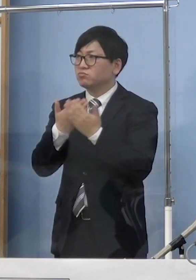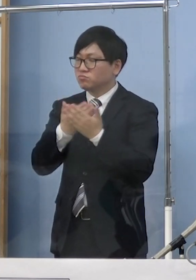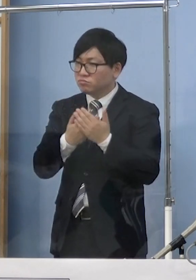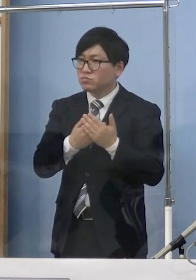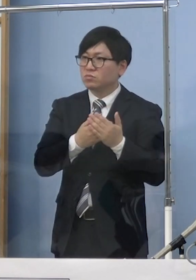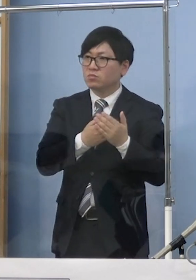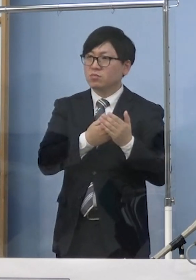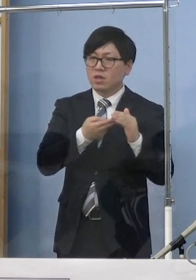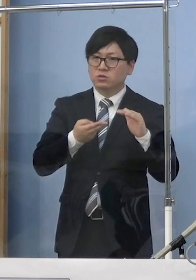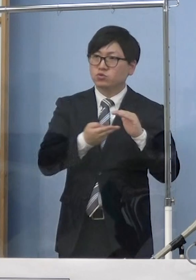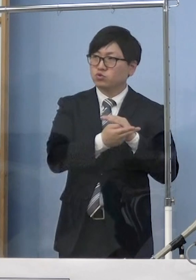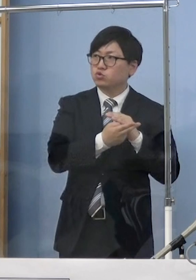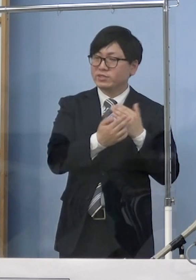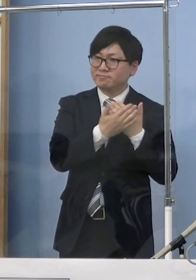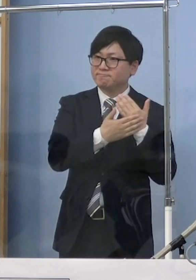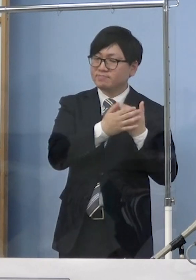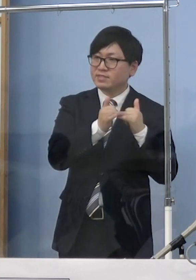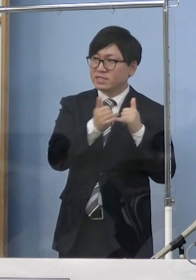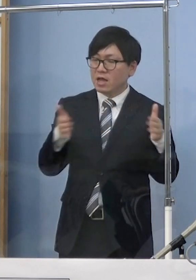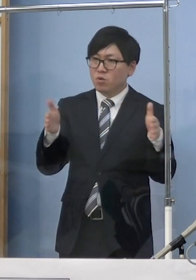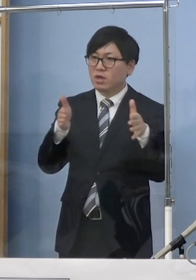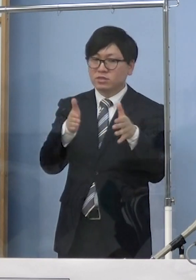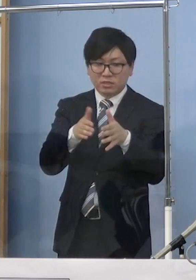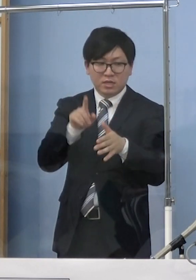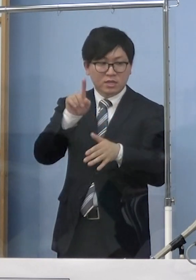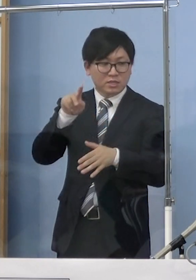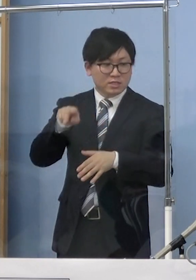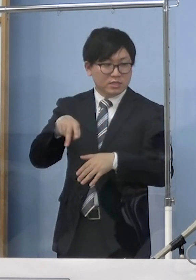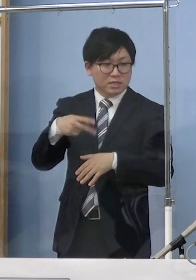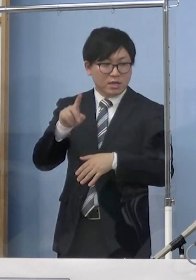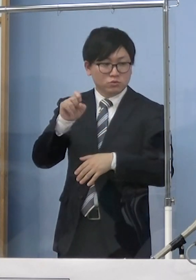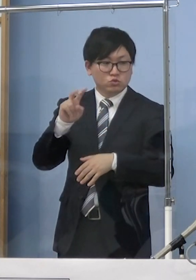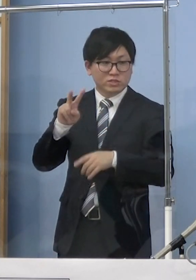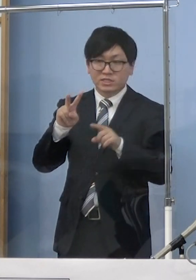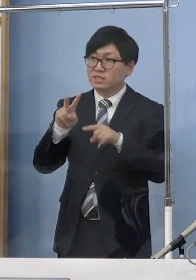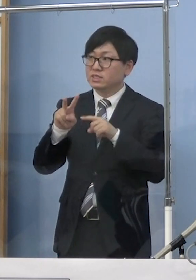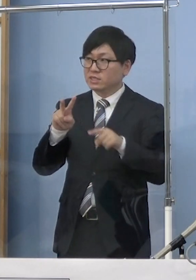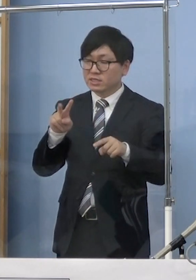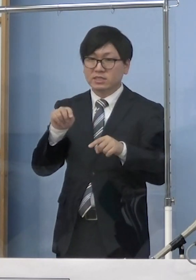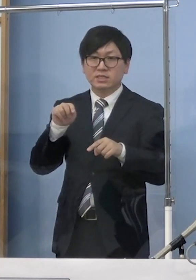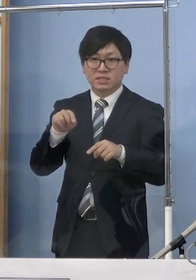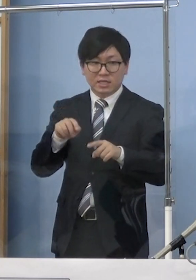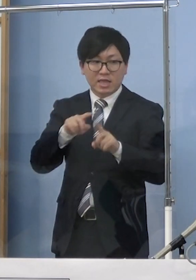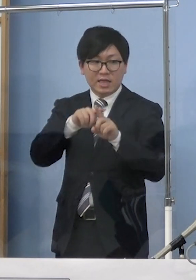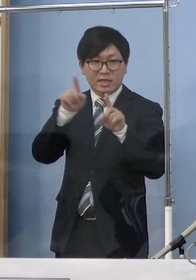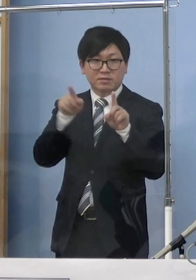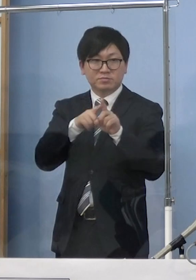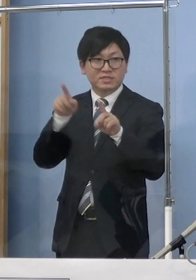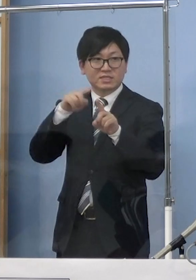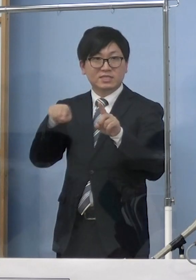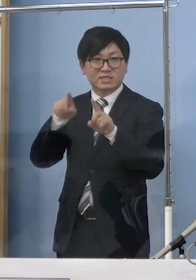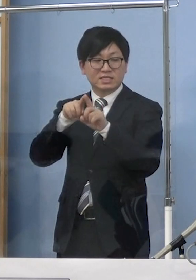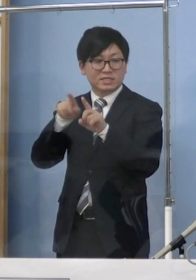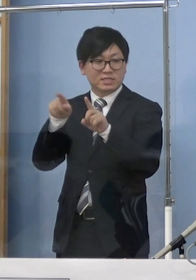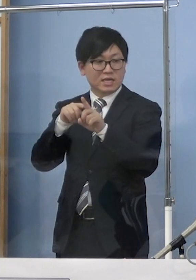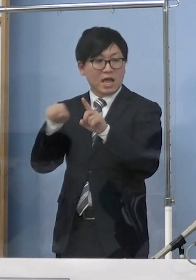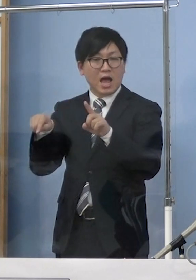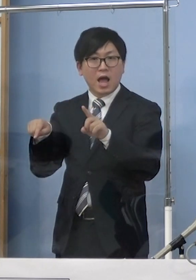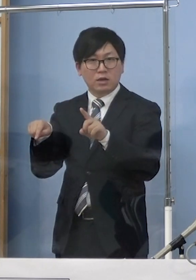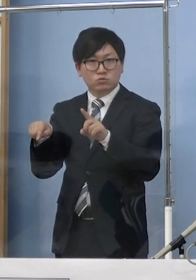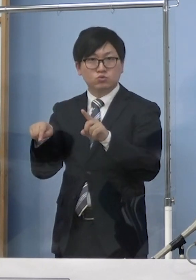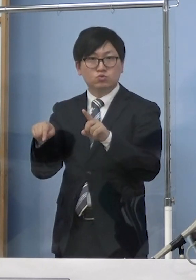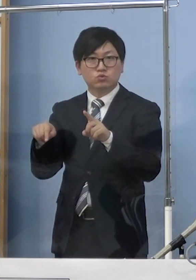281人、 はい。 で、宿泊療養成率は 10.8% で